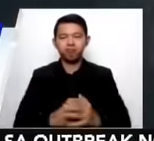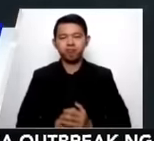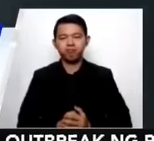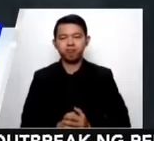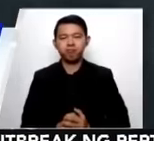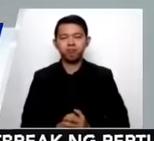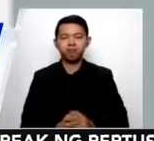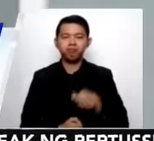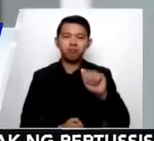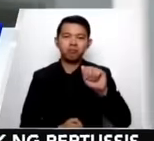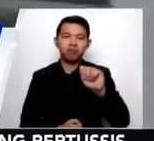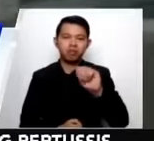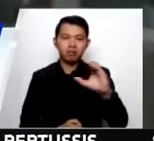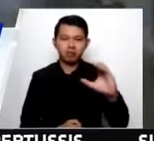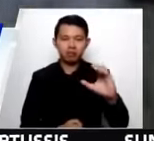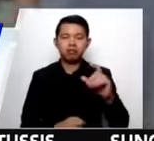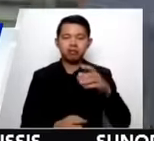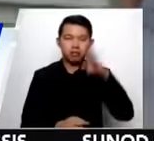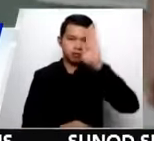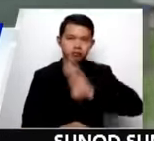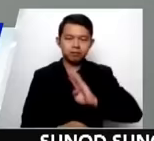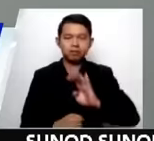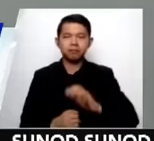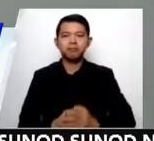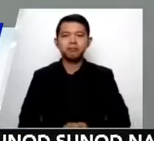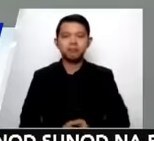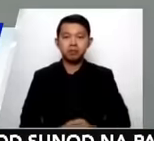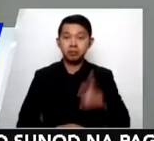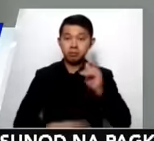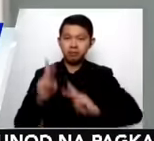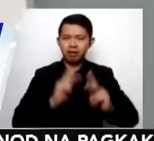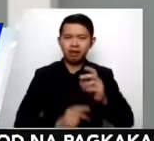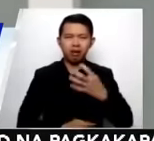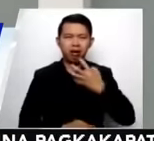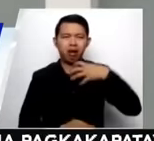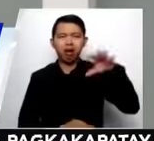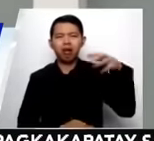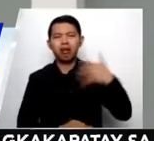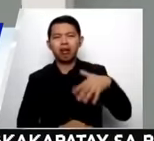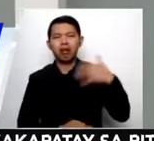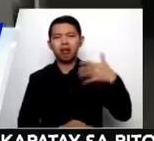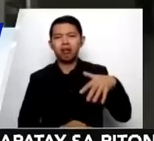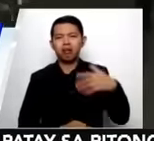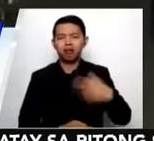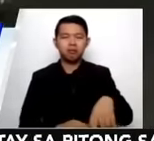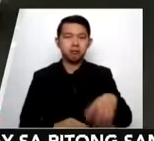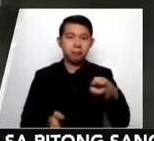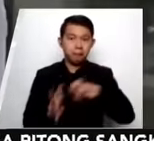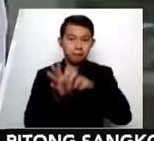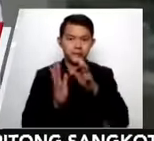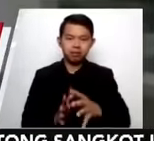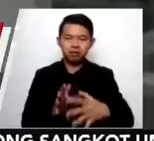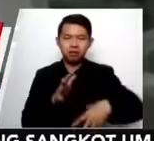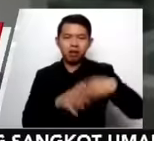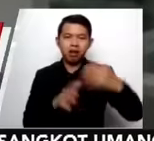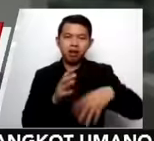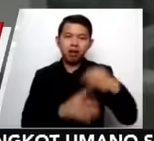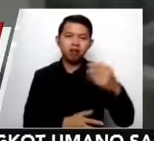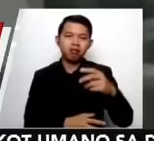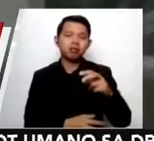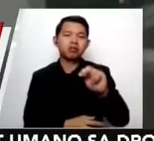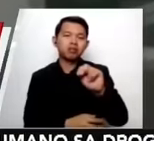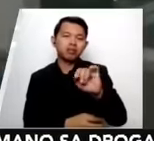Dahil init na init na, lumabas sa NAIA Terminal 2 ang ilang pasahero kanina. Basta mainit po. May ano daw eh,